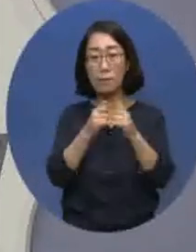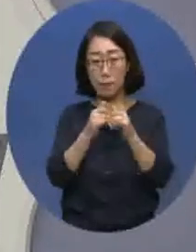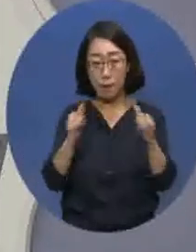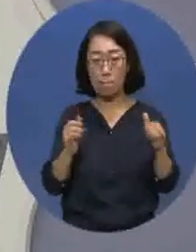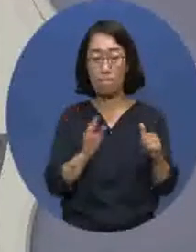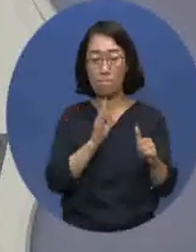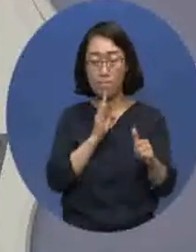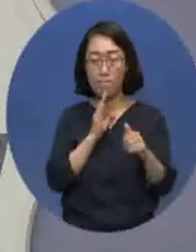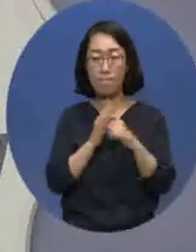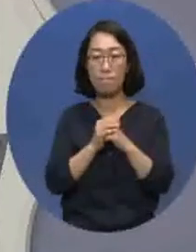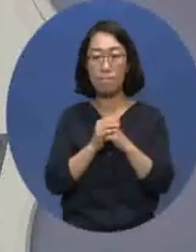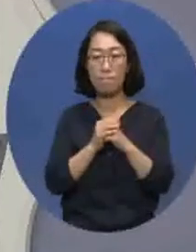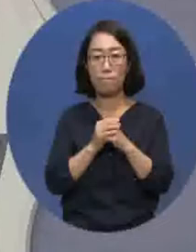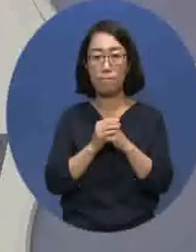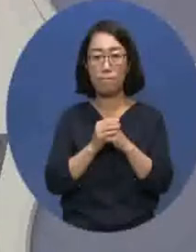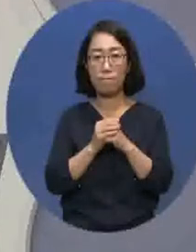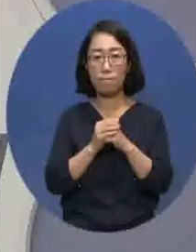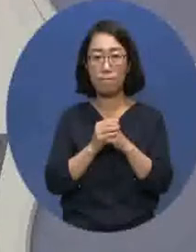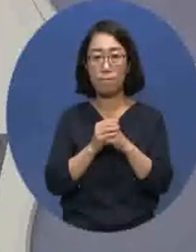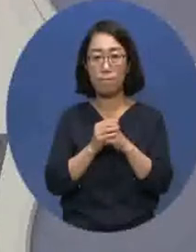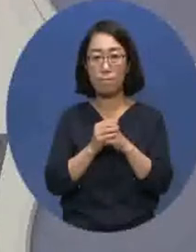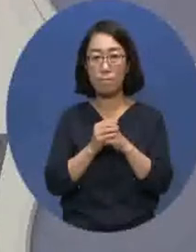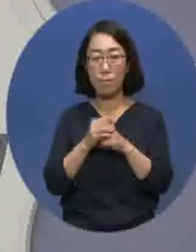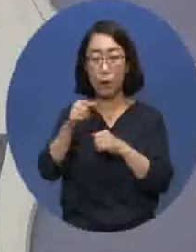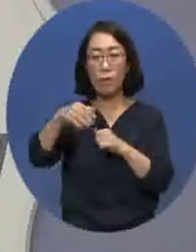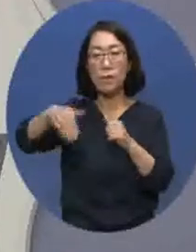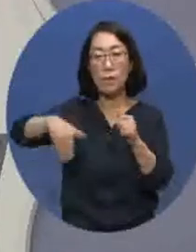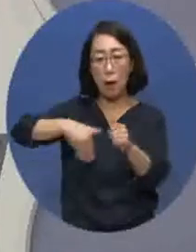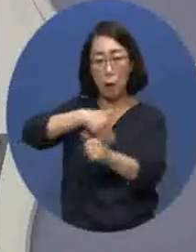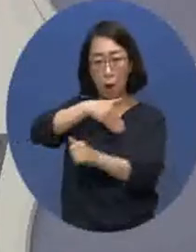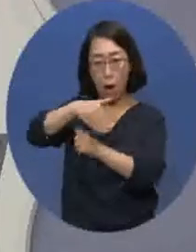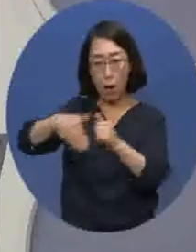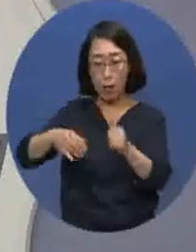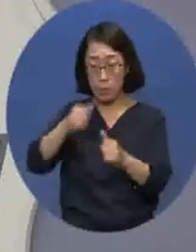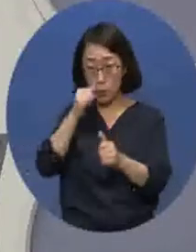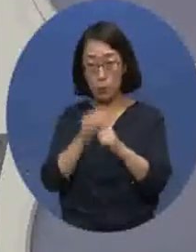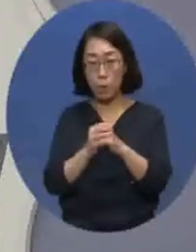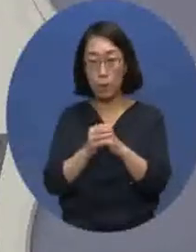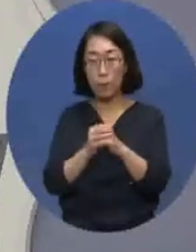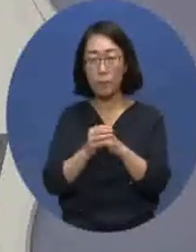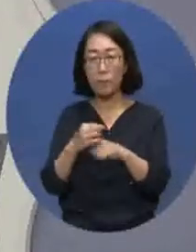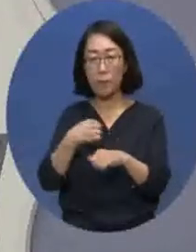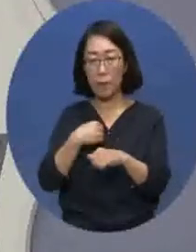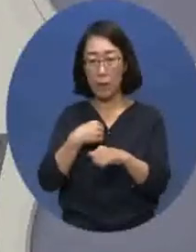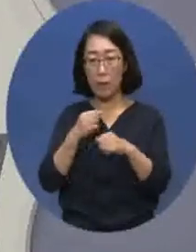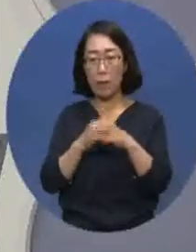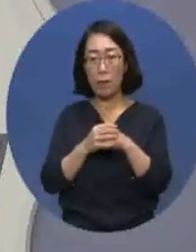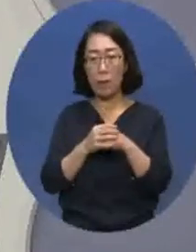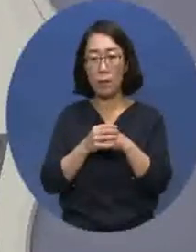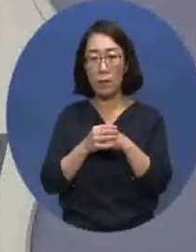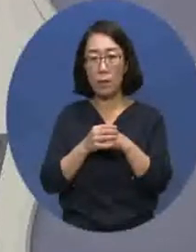그래요 어 그런 음 상황에 한 번 있었습니다 제가